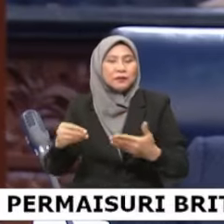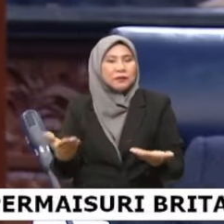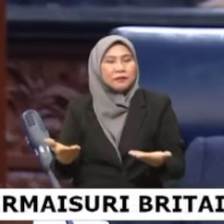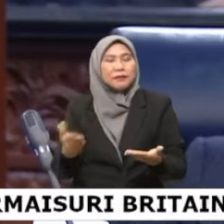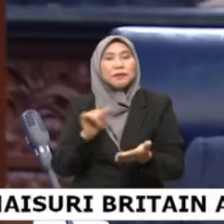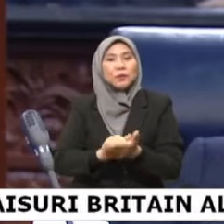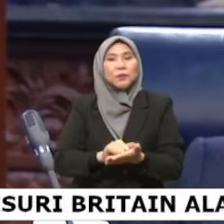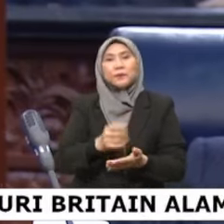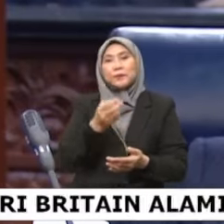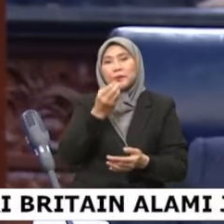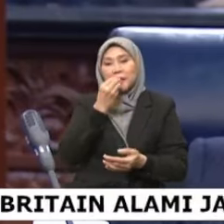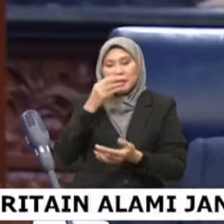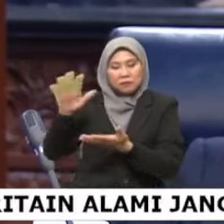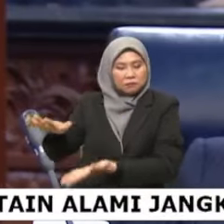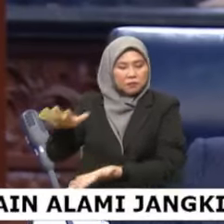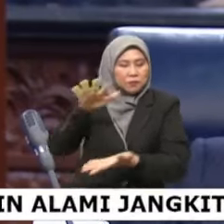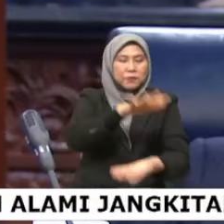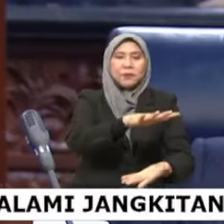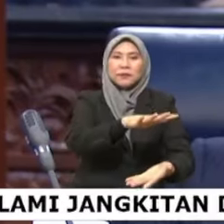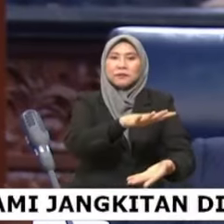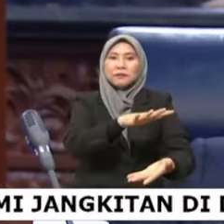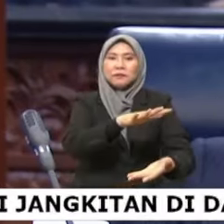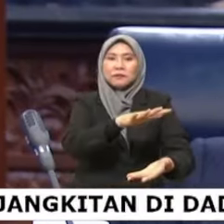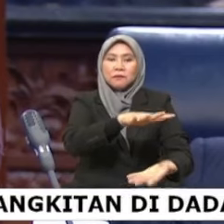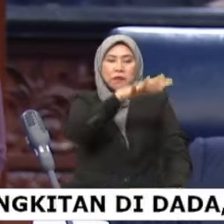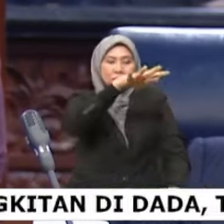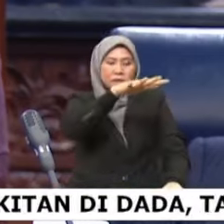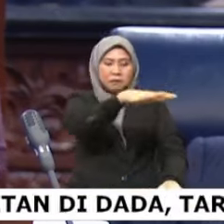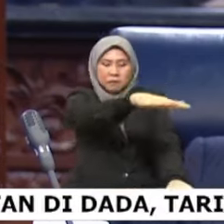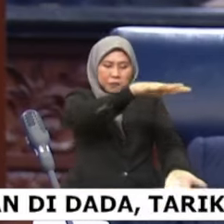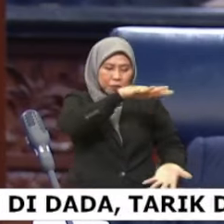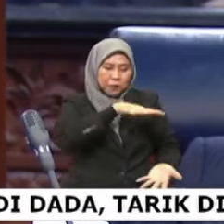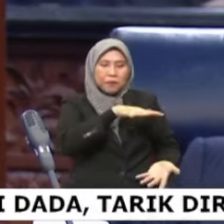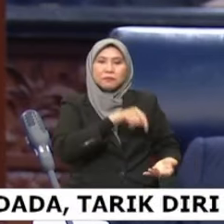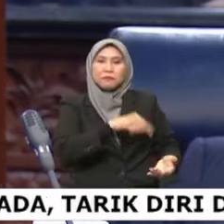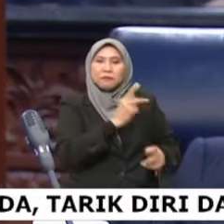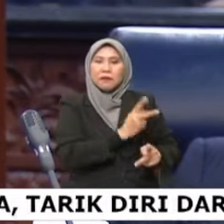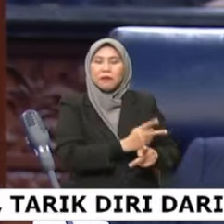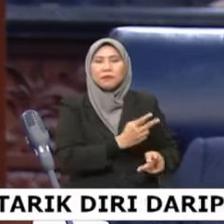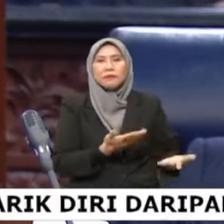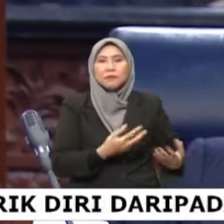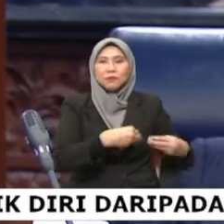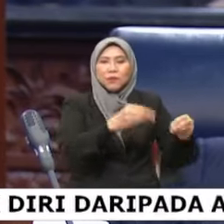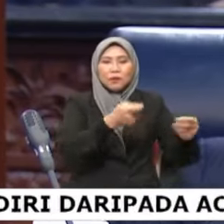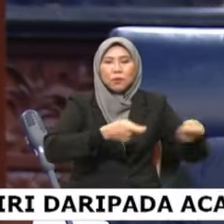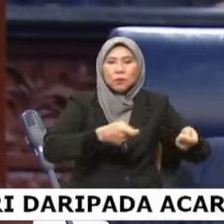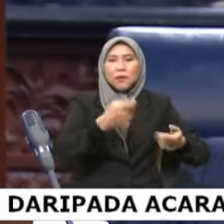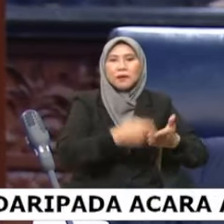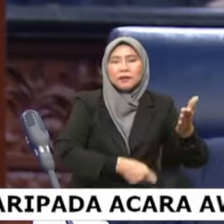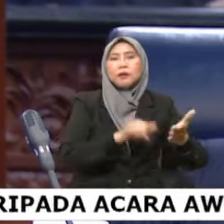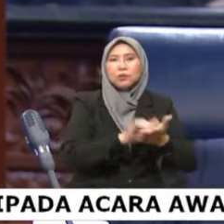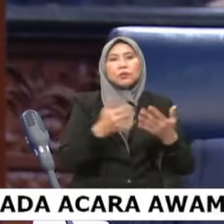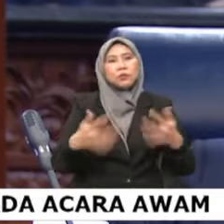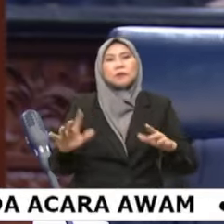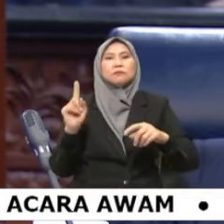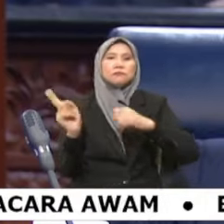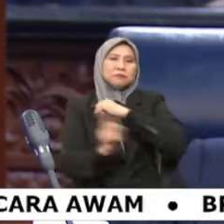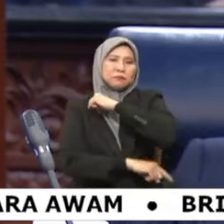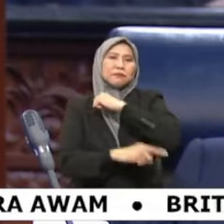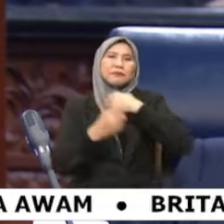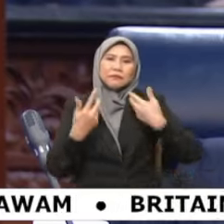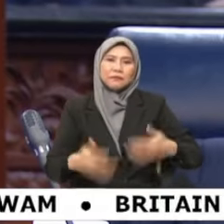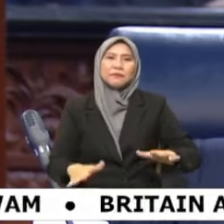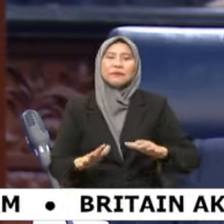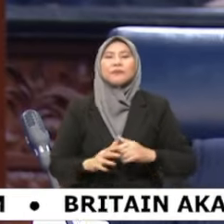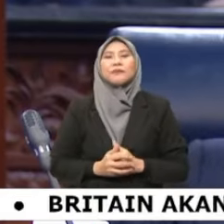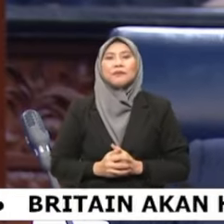yang sudah pun dibenteras dan dikenakan hukuman di mahkamah, ya, melalui apa yang telah dibuat oleh MyCC.